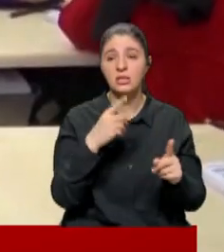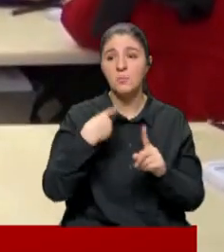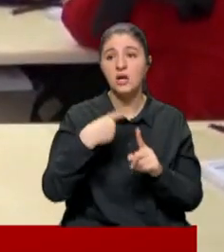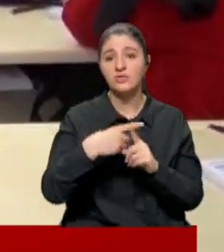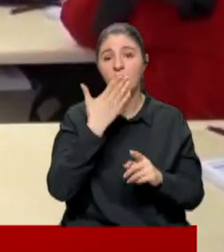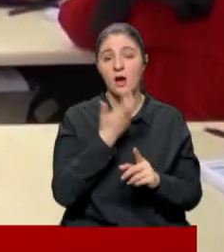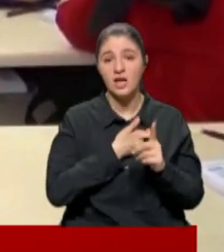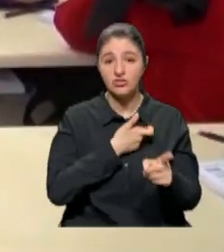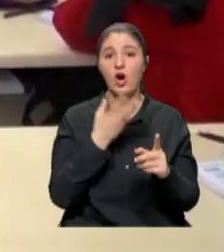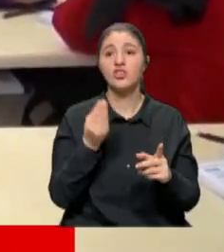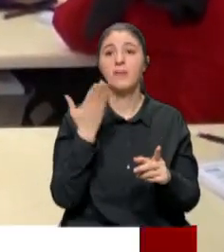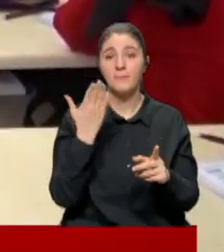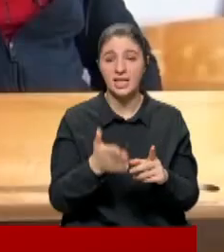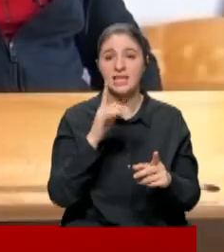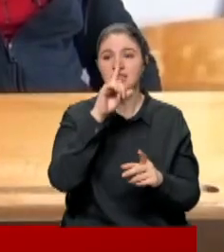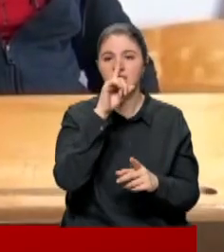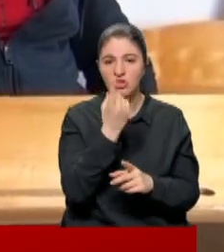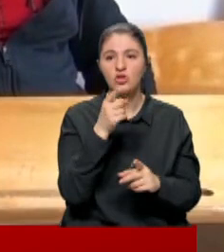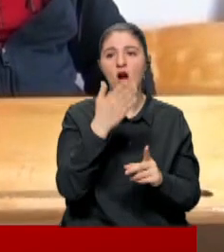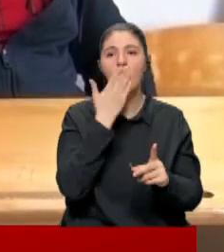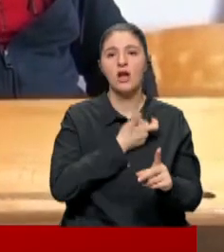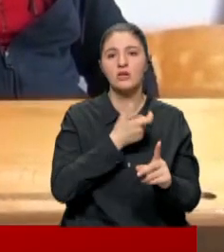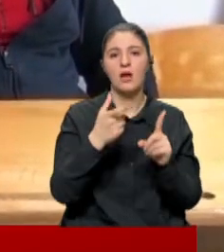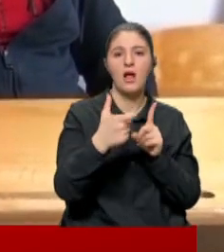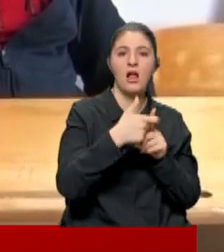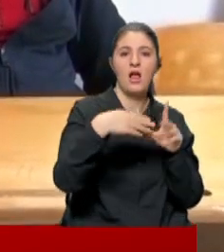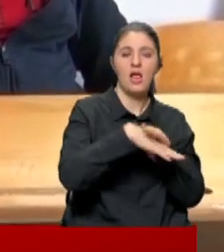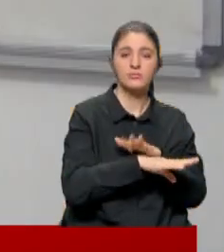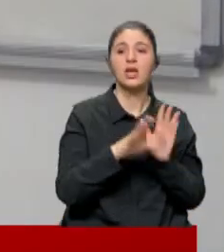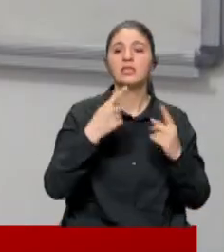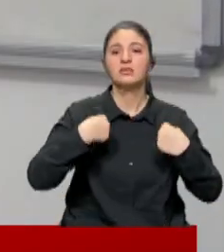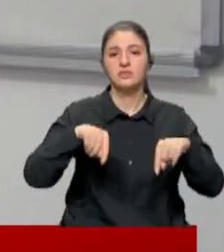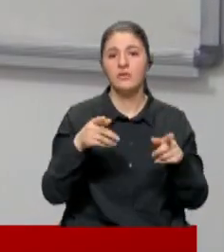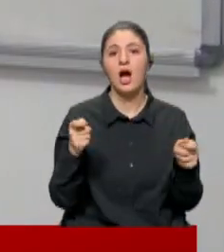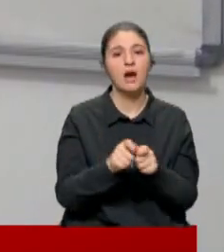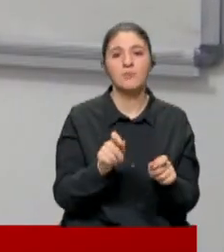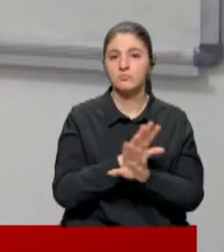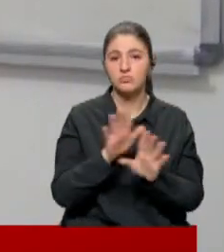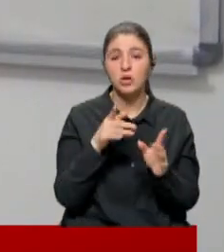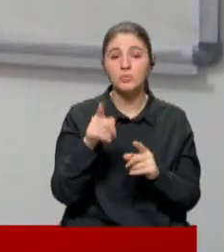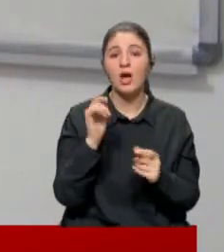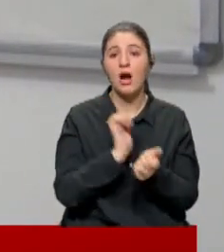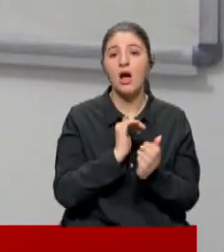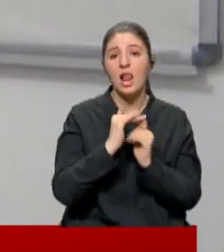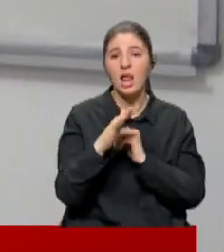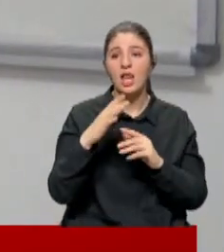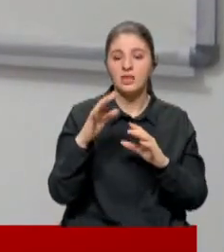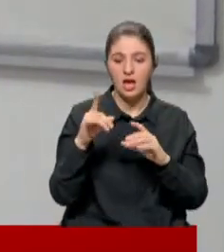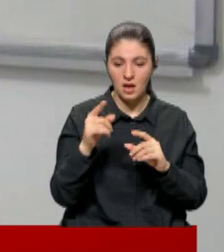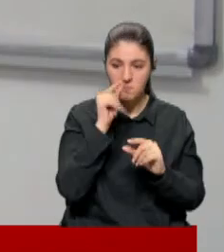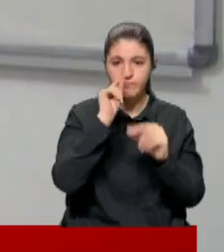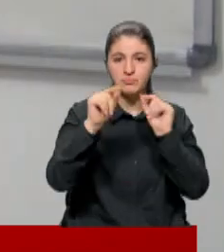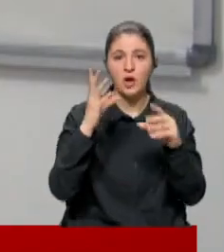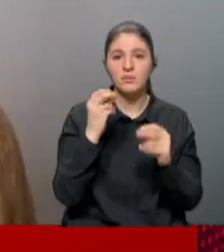pozitif öğrenciler olsa bile sadece o öğrenciler izole edilecek, sınıflar kapanmayacak. Bu da ailelerine taşıma